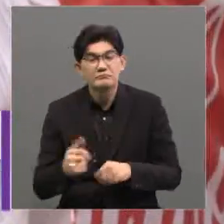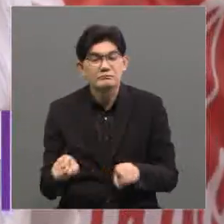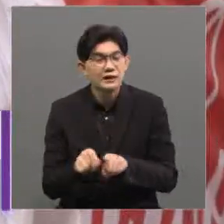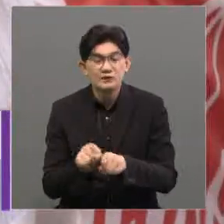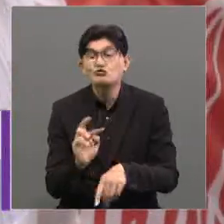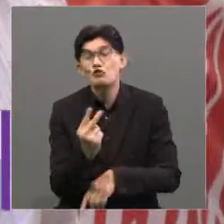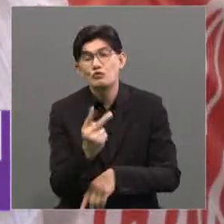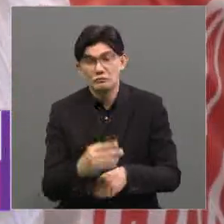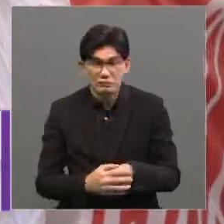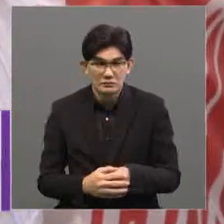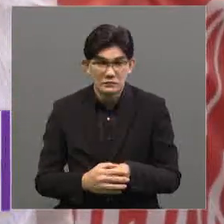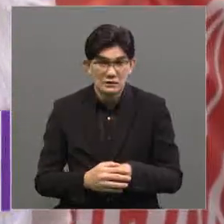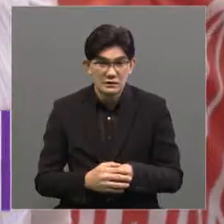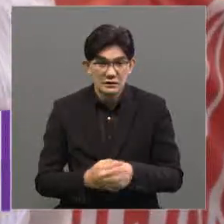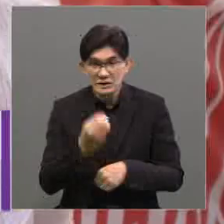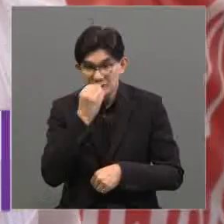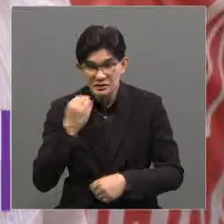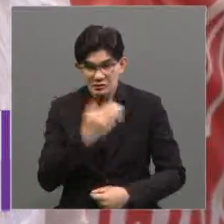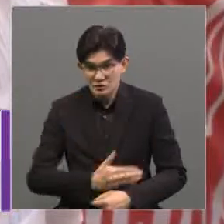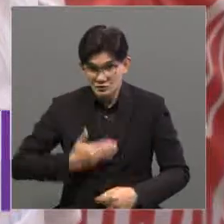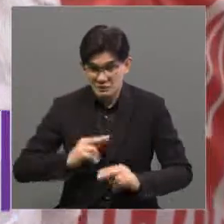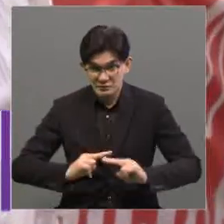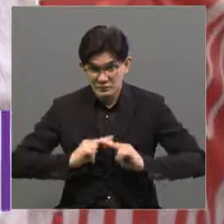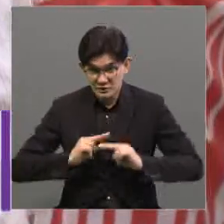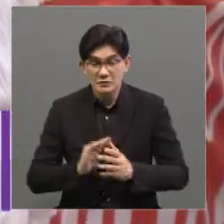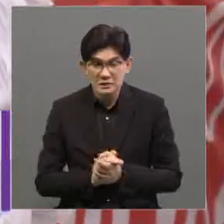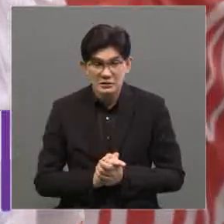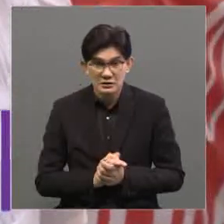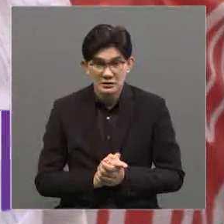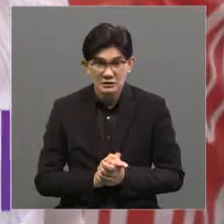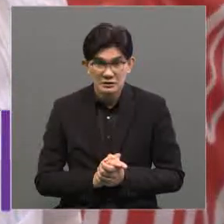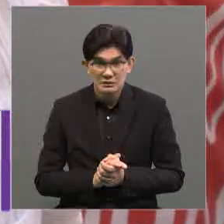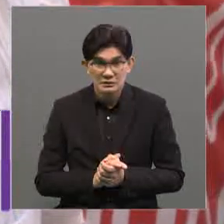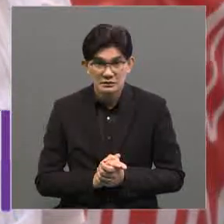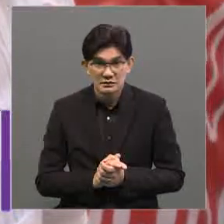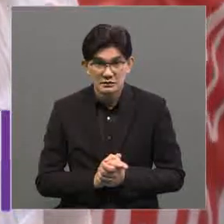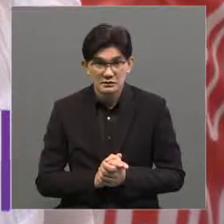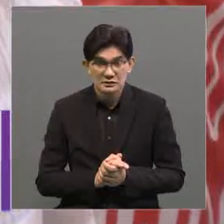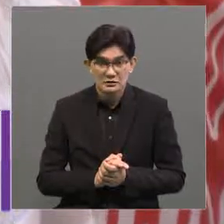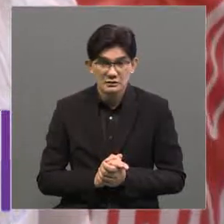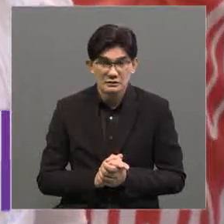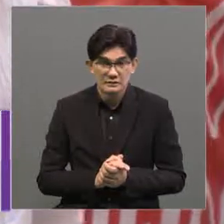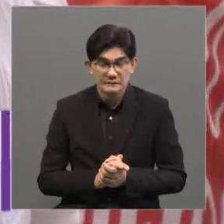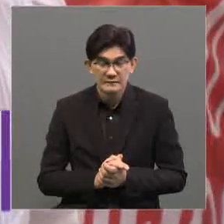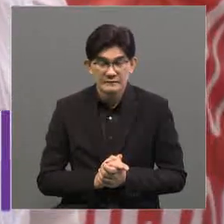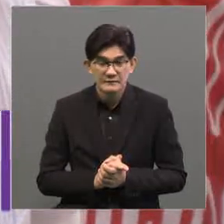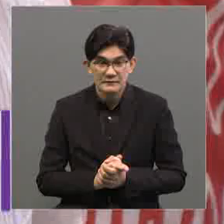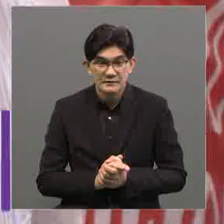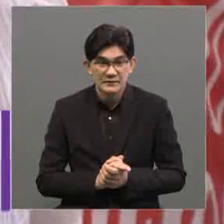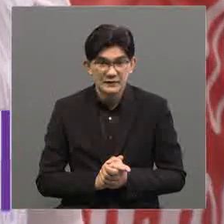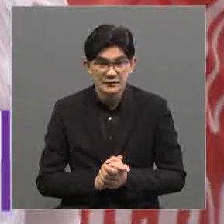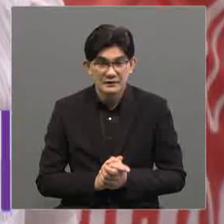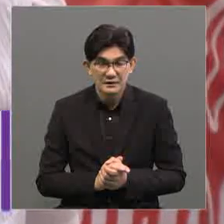ตรงนี ้ คือเรากินเพื่อสุขภาพเพราะอันนี้เกาเหวเจเขาเรียกกิวเหวเจกิวังเซิง